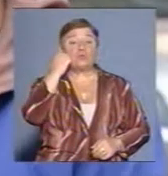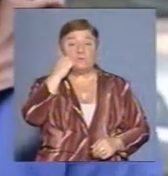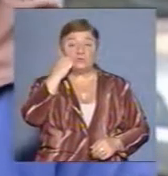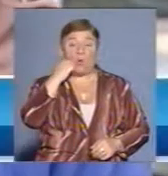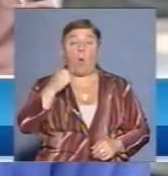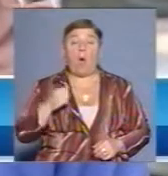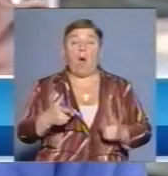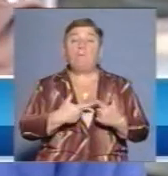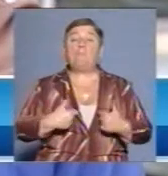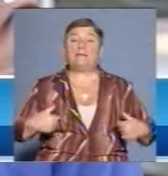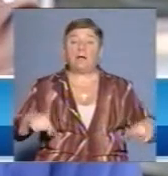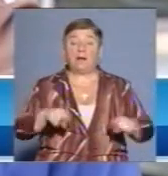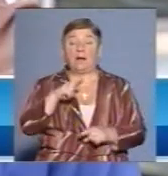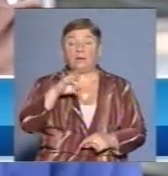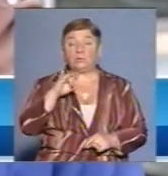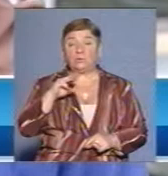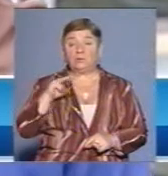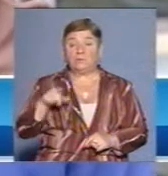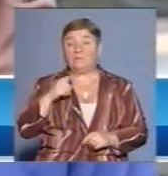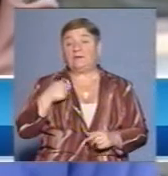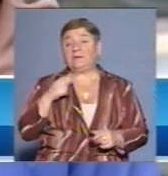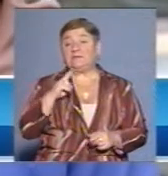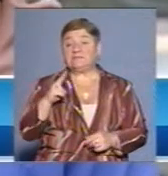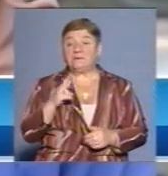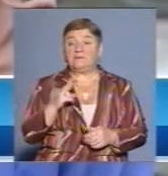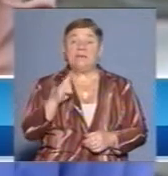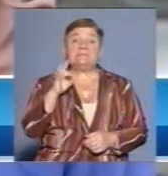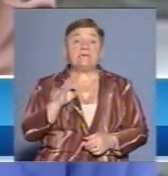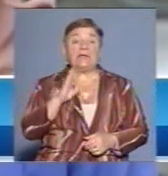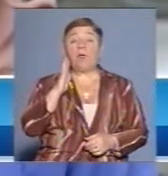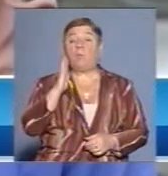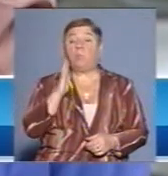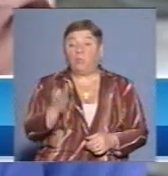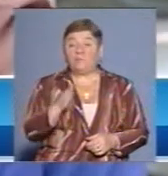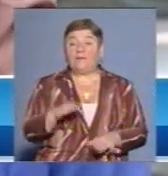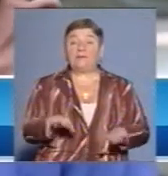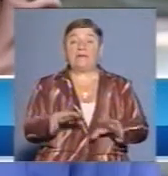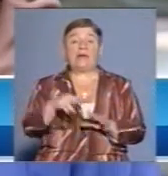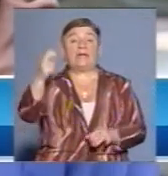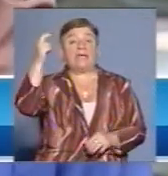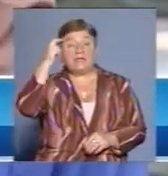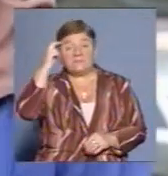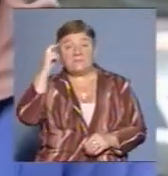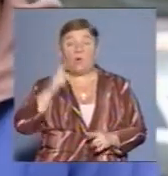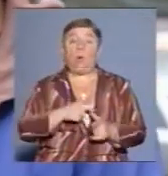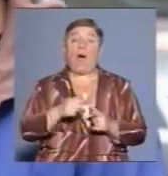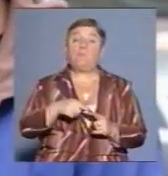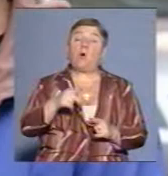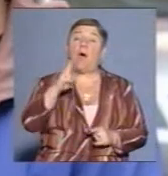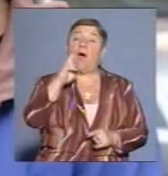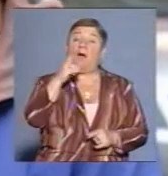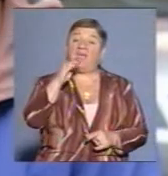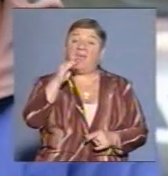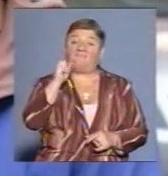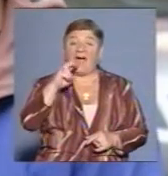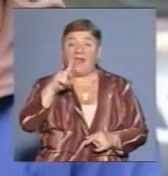Треба буде домовлятися, йти на якісь компроміси, тому що це не буде, без сумніву, церквою Київського патріархату чи автокефальною церквою. Це